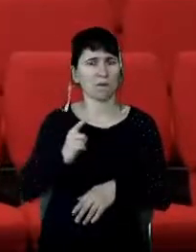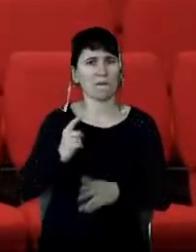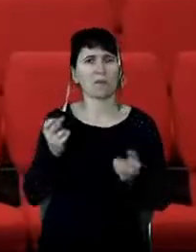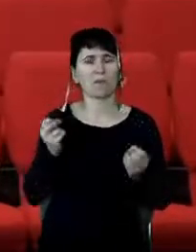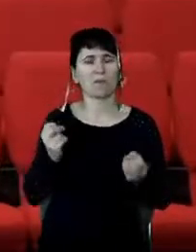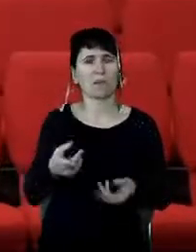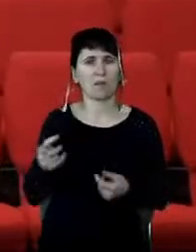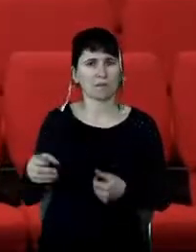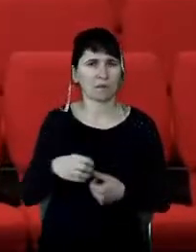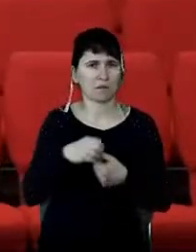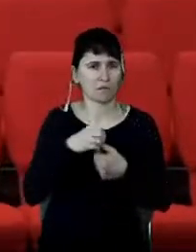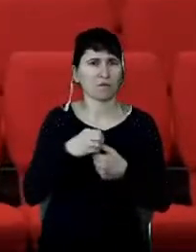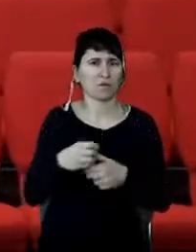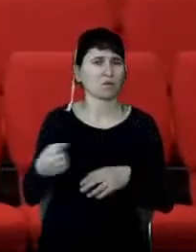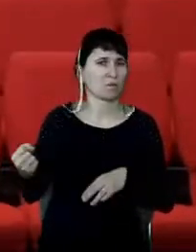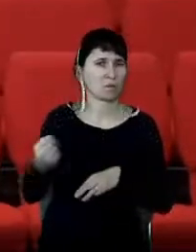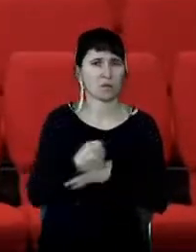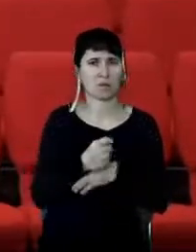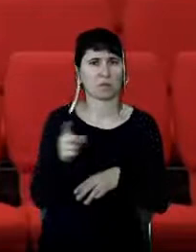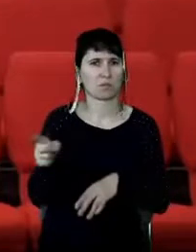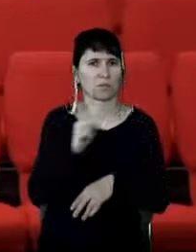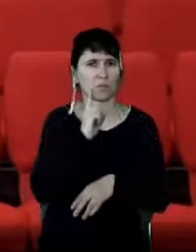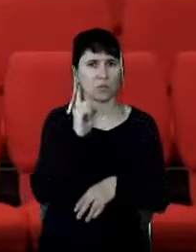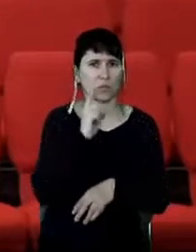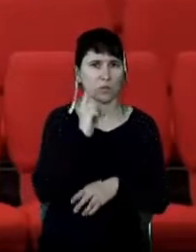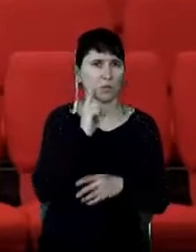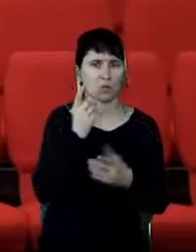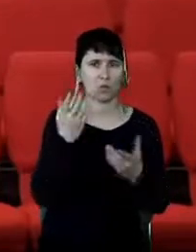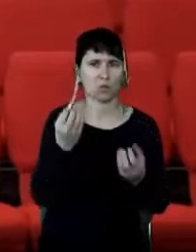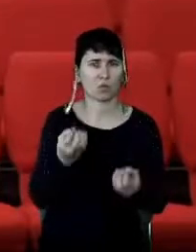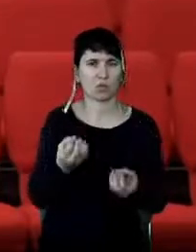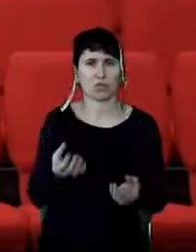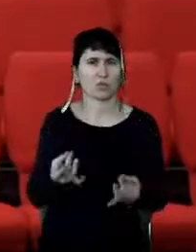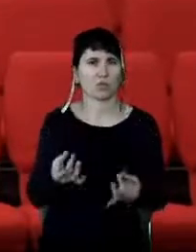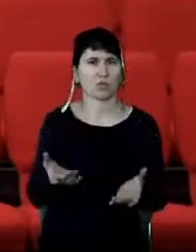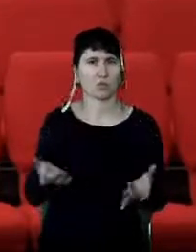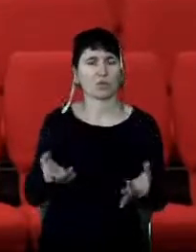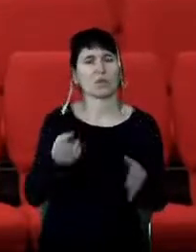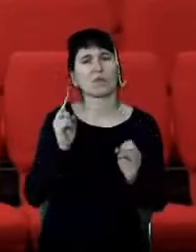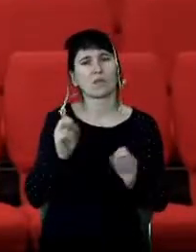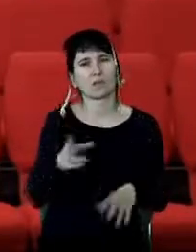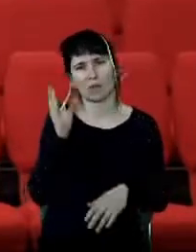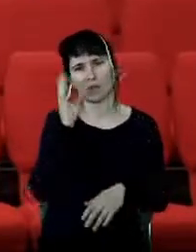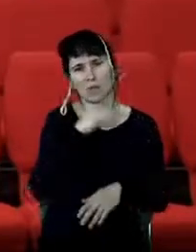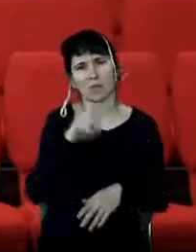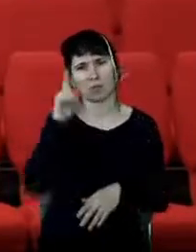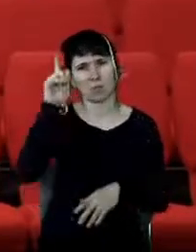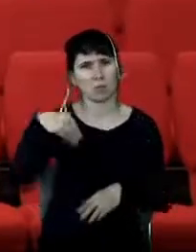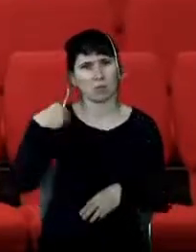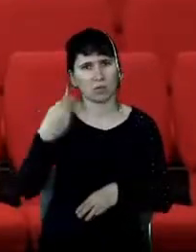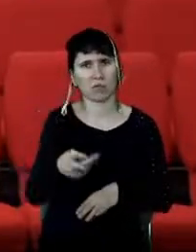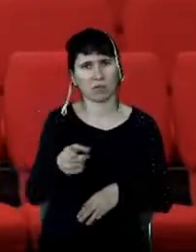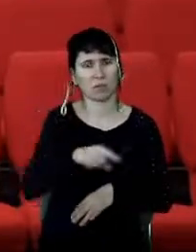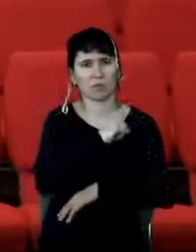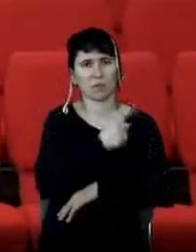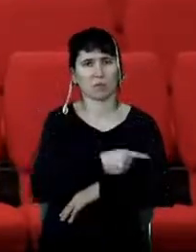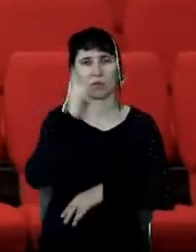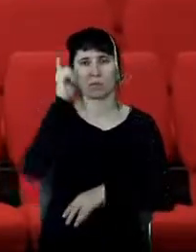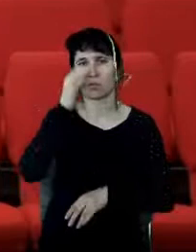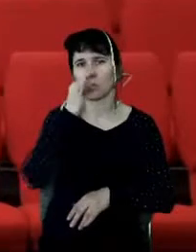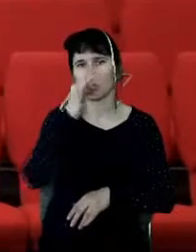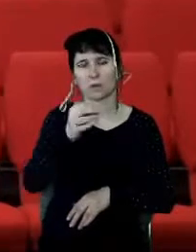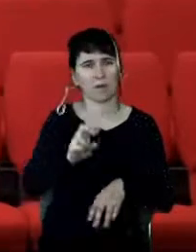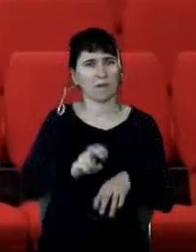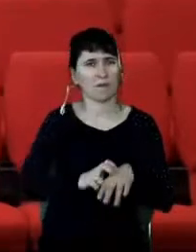таким вождем Ізраїля. Він тільки буквально став. Бог йому наділив, він сказав йому, не бійся,